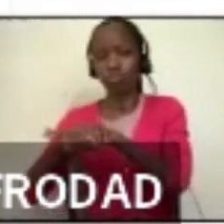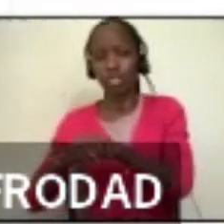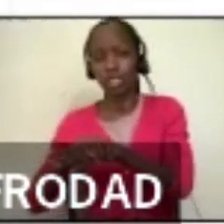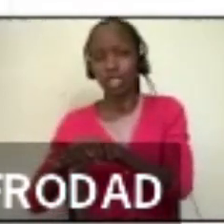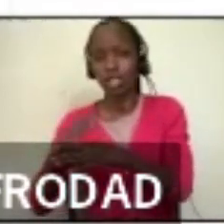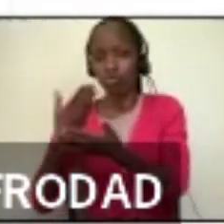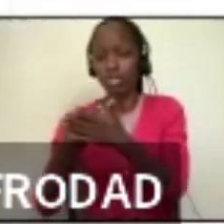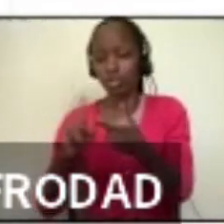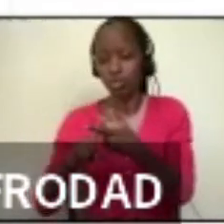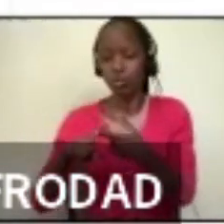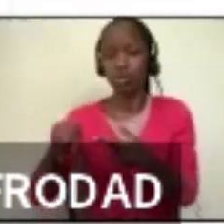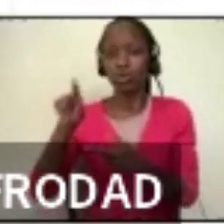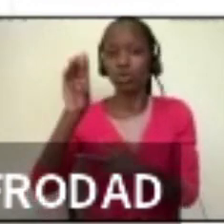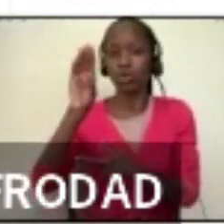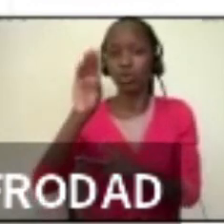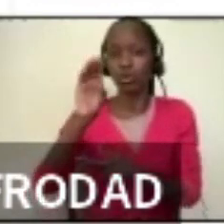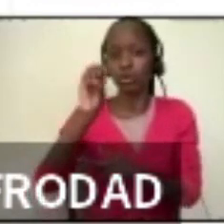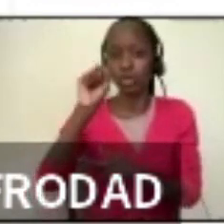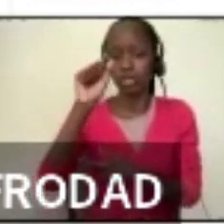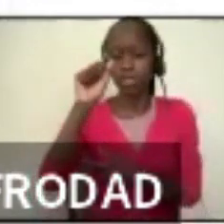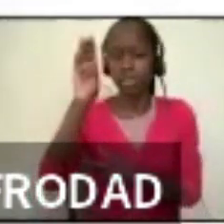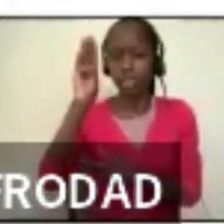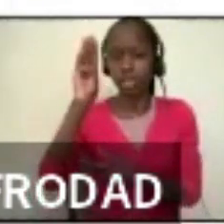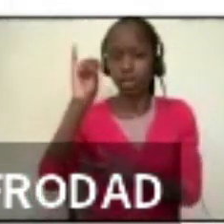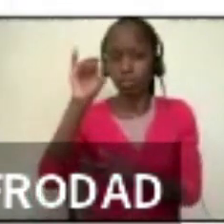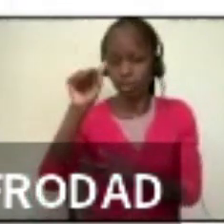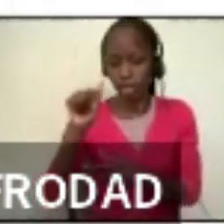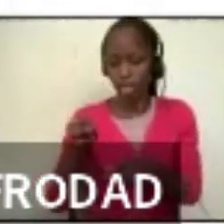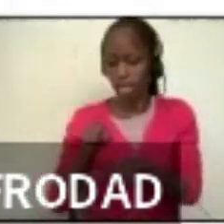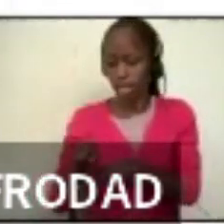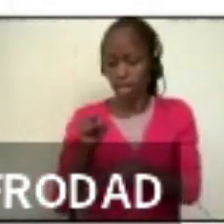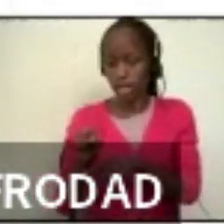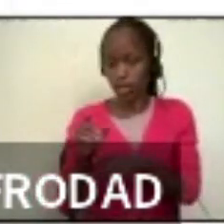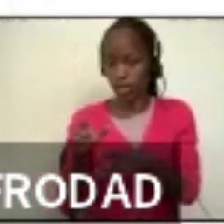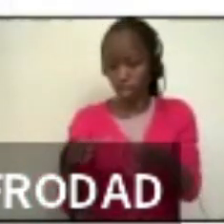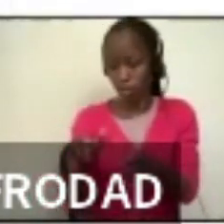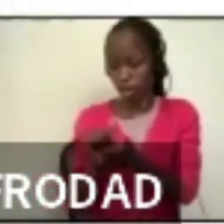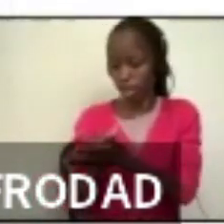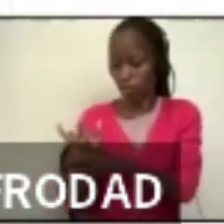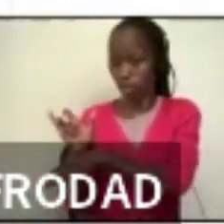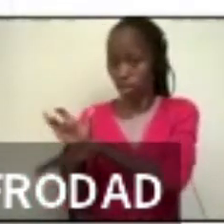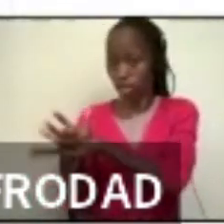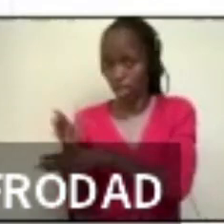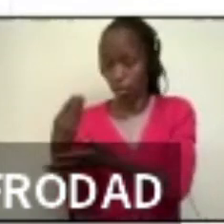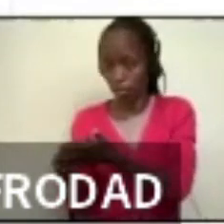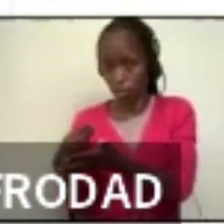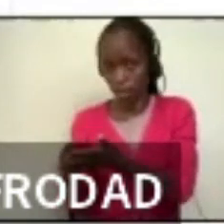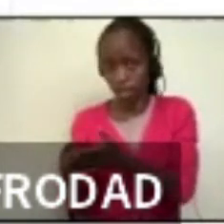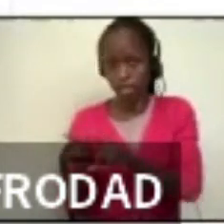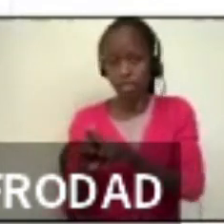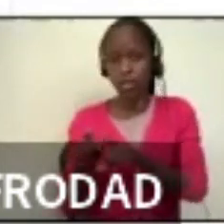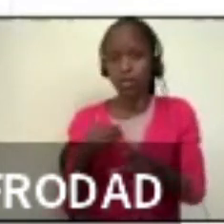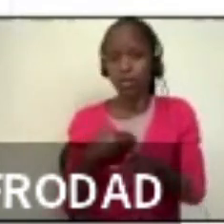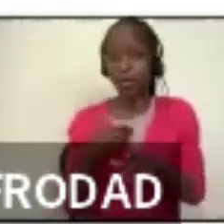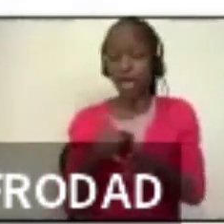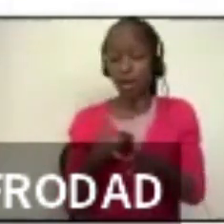qui envoie de l'argent en Serbie, ça interpelle. Et ça interpelle encore plus quand on sait que cette société achetait